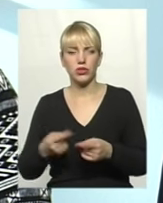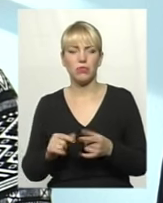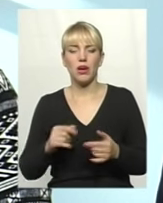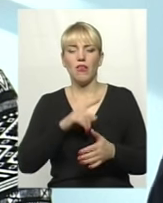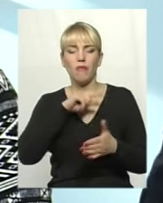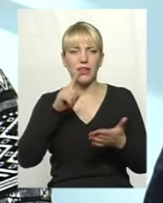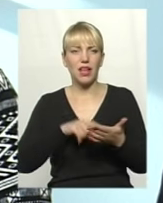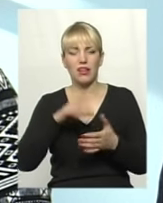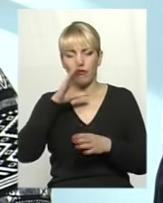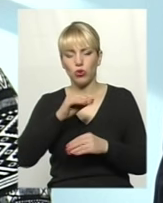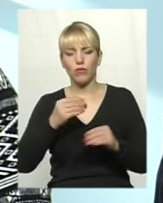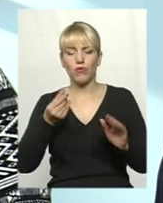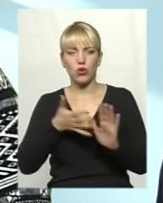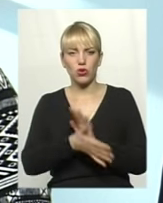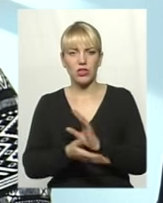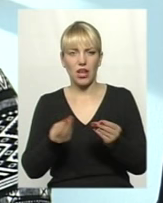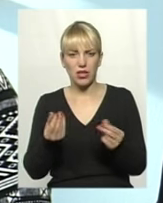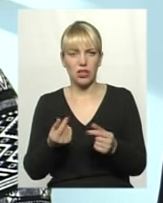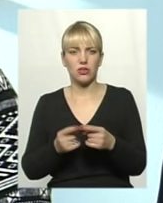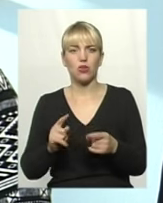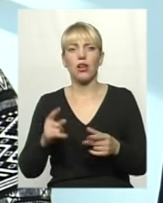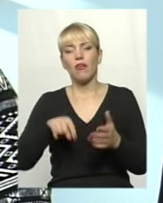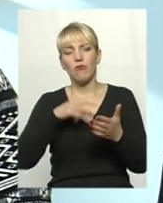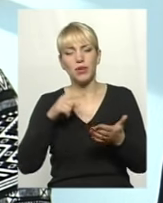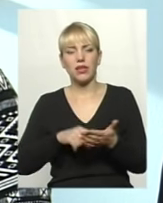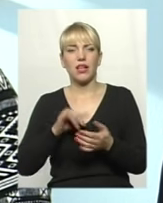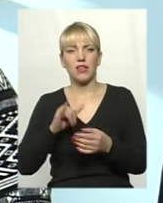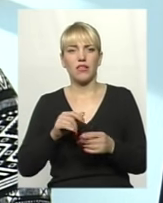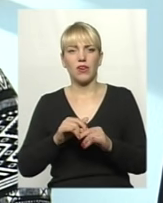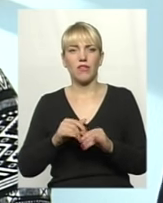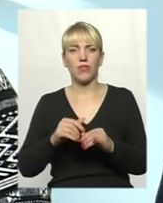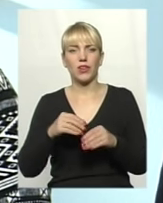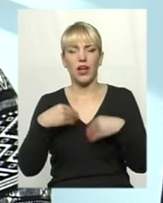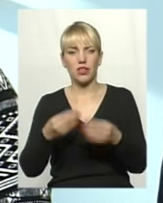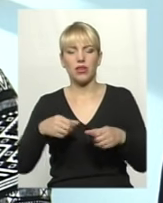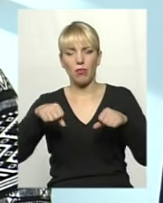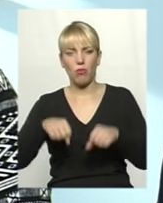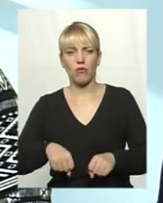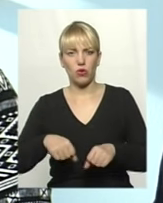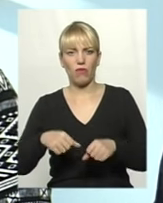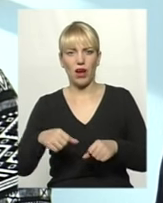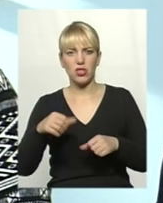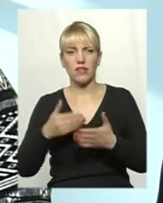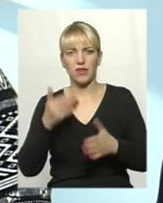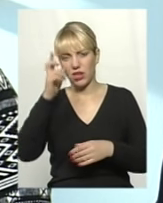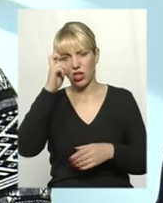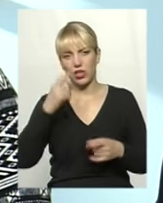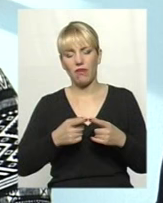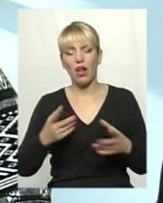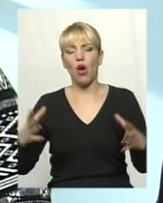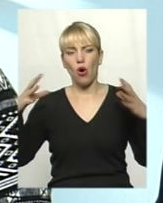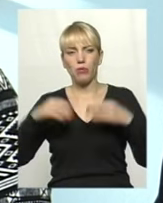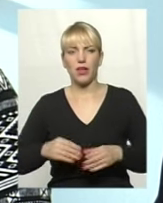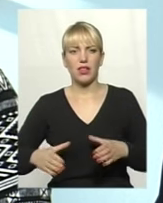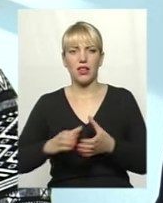питаннях вміння розподілити і якісно використати надані їм державою повноваження. Підкреслюю, що об'єднана громада